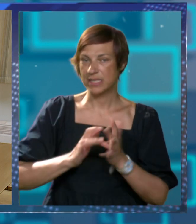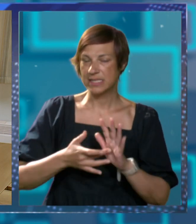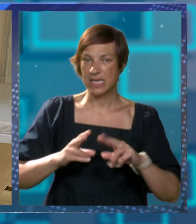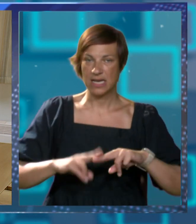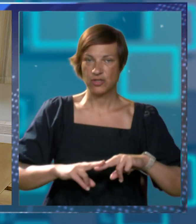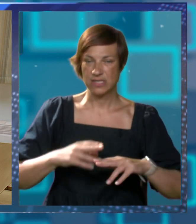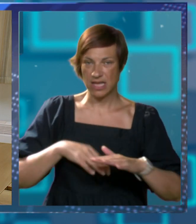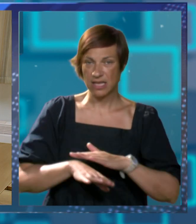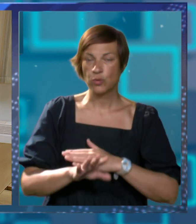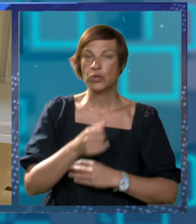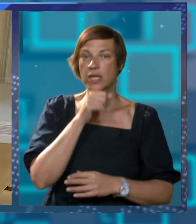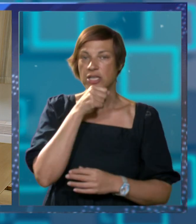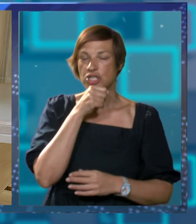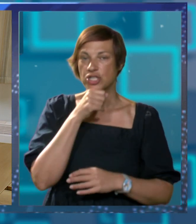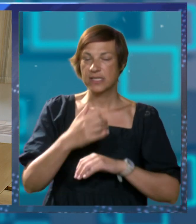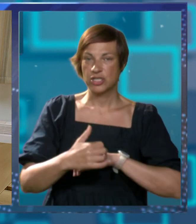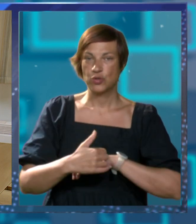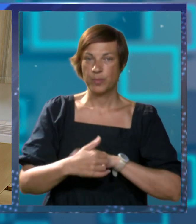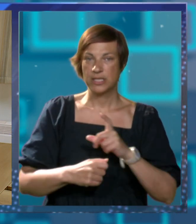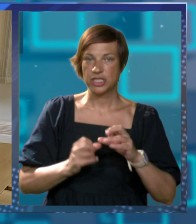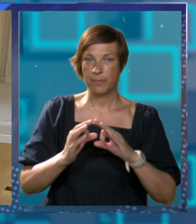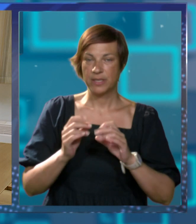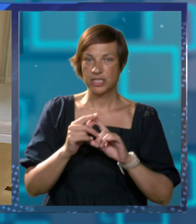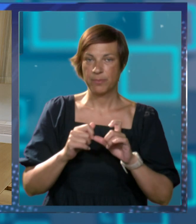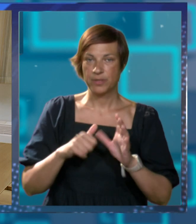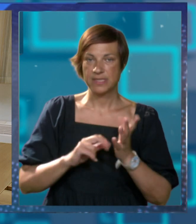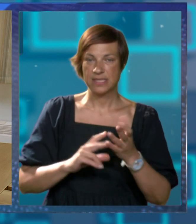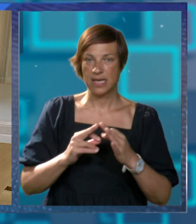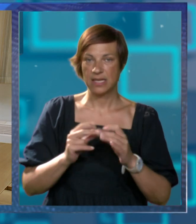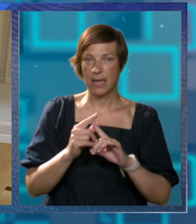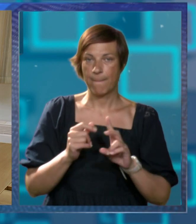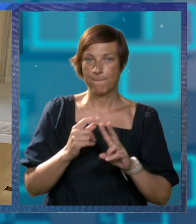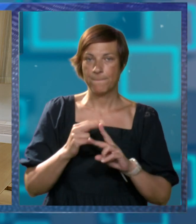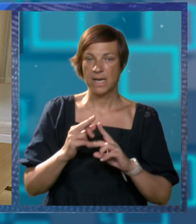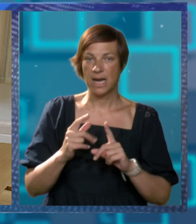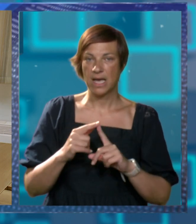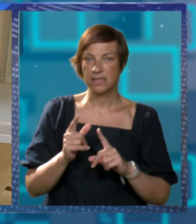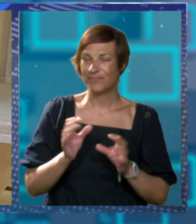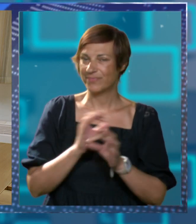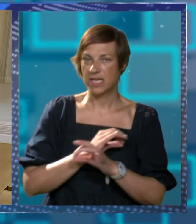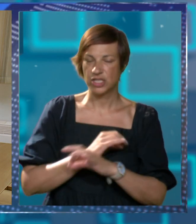cijeli ostatak unutrašnjosti župe, Čibače, Postranja, Soline, Plat, nažalost, nisu